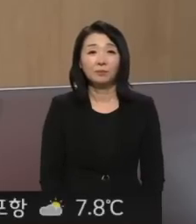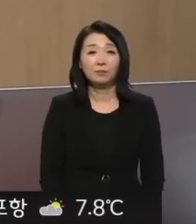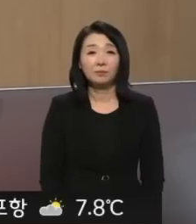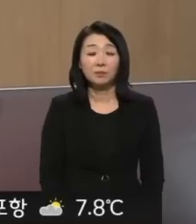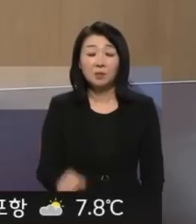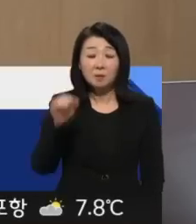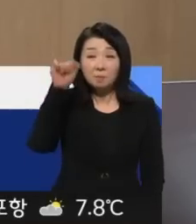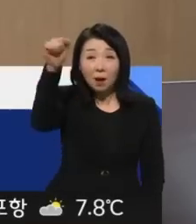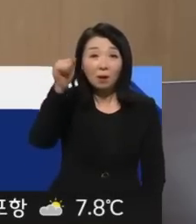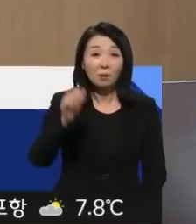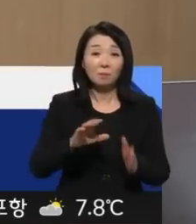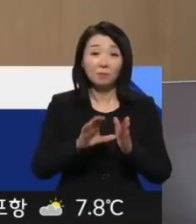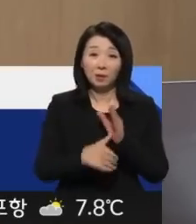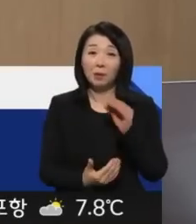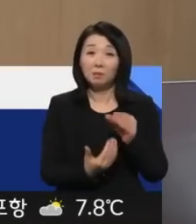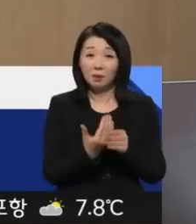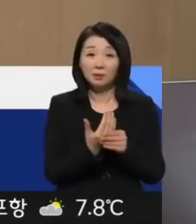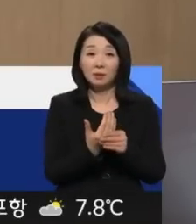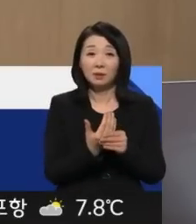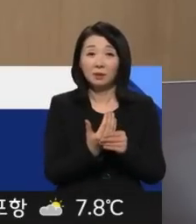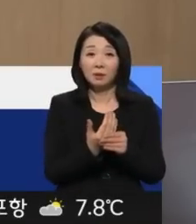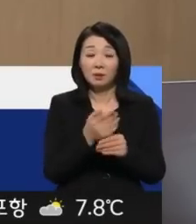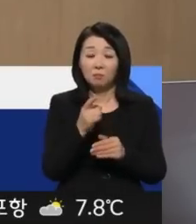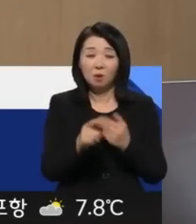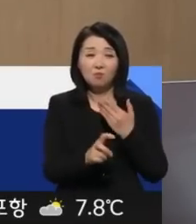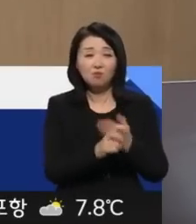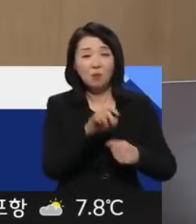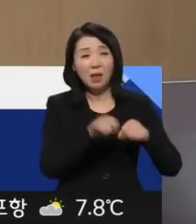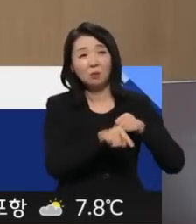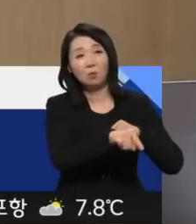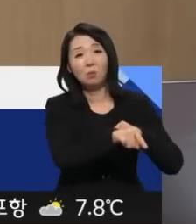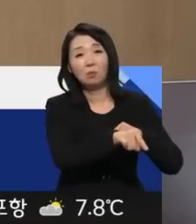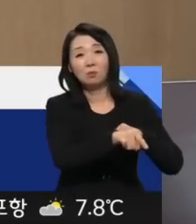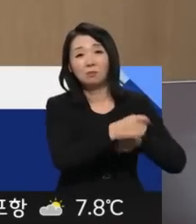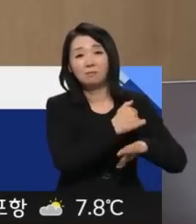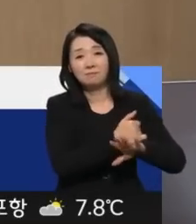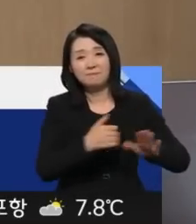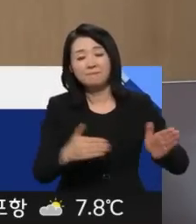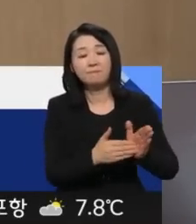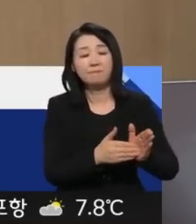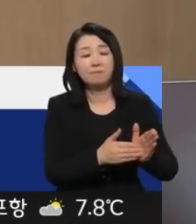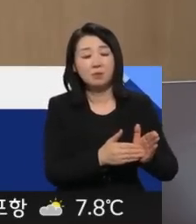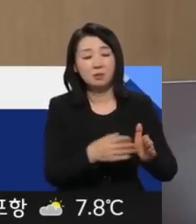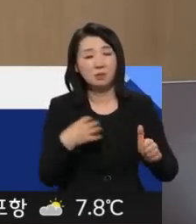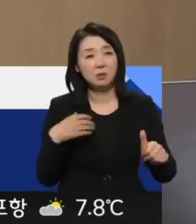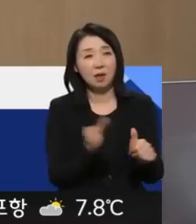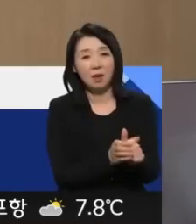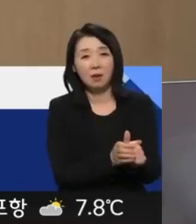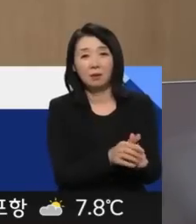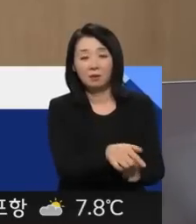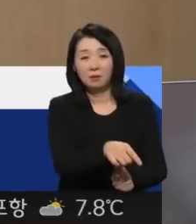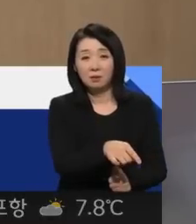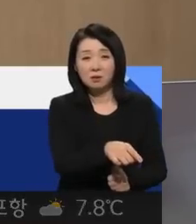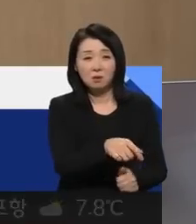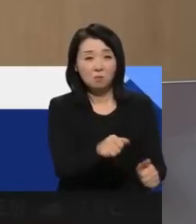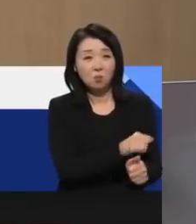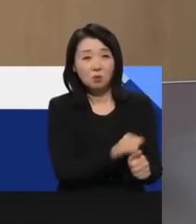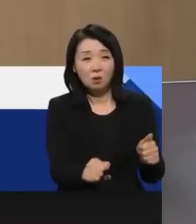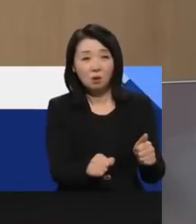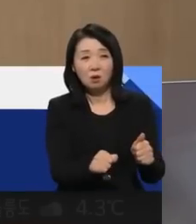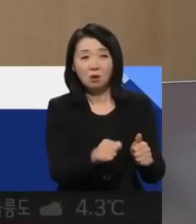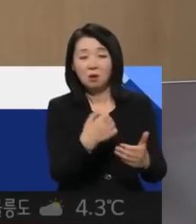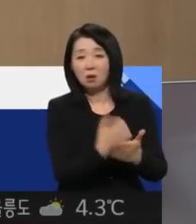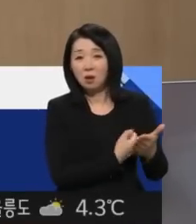파업 기간 중 발생한 불법 행위에 대해서는 끝까지 책임을 물어야 할 것입니다. 폭력,